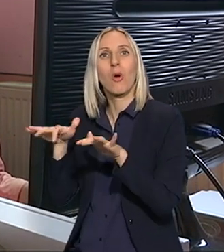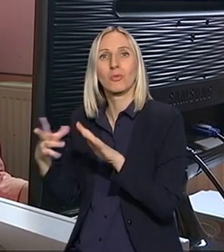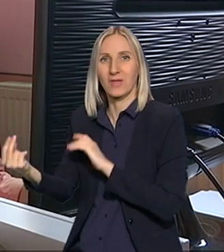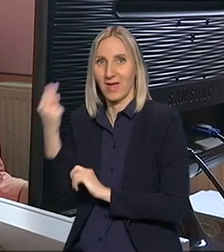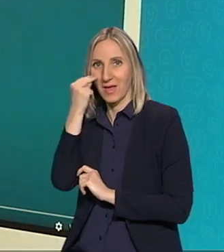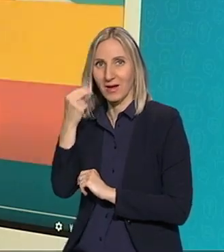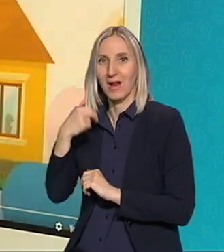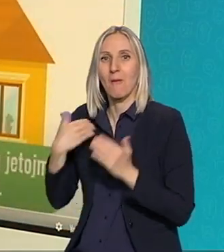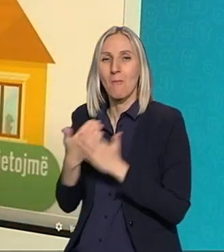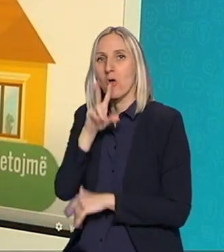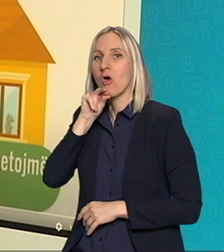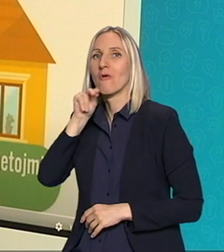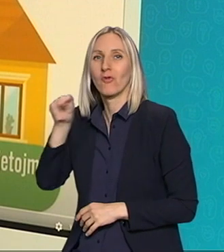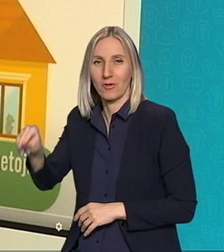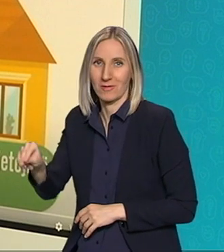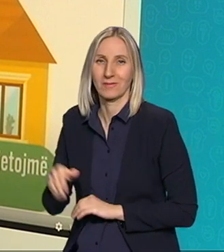fjetjes.